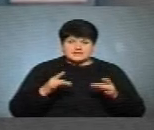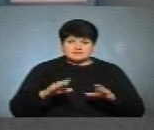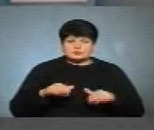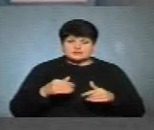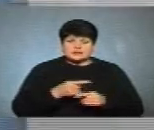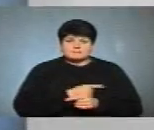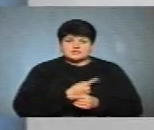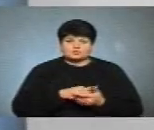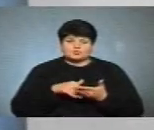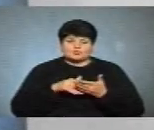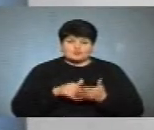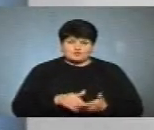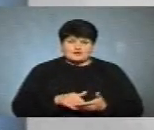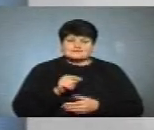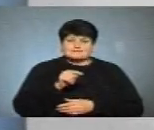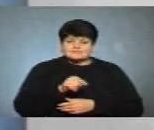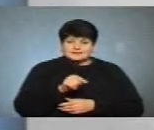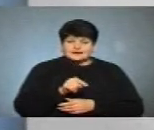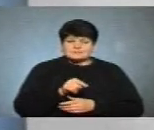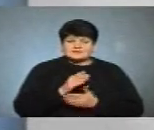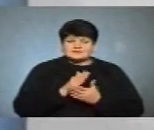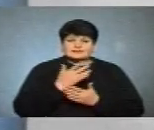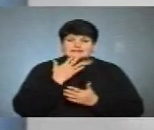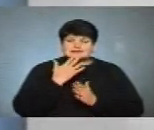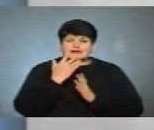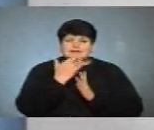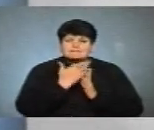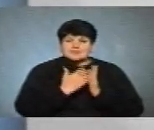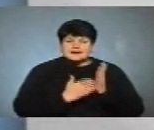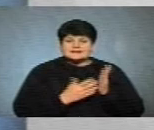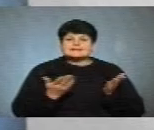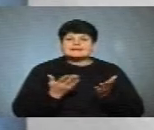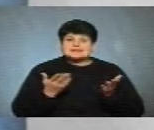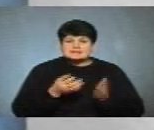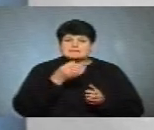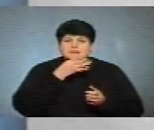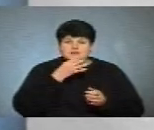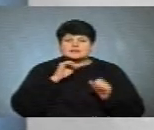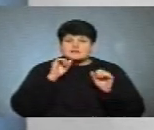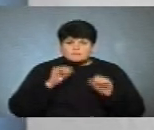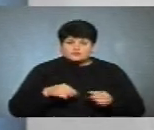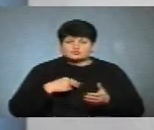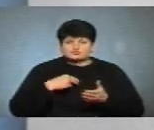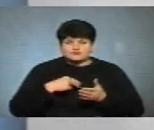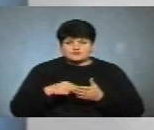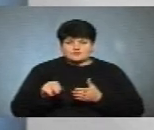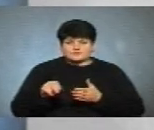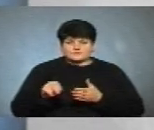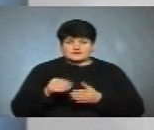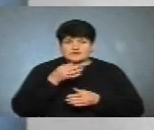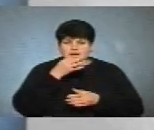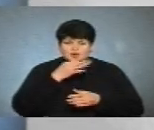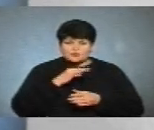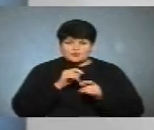стаціонарної медичної допомоги. І є національний перелік, які препарати можуть закуповувати